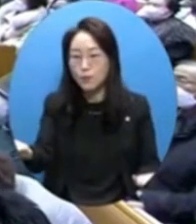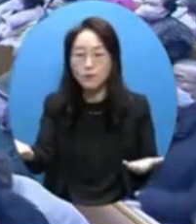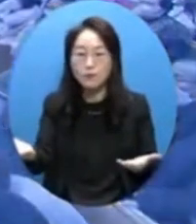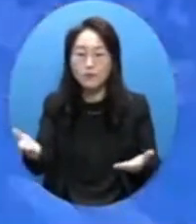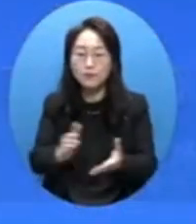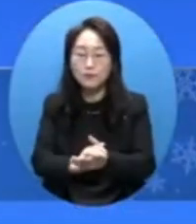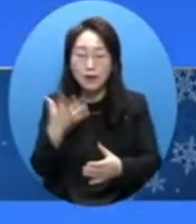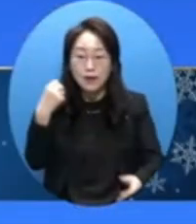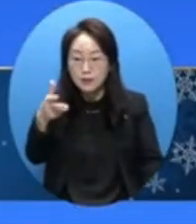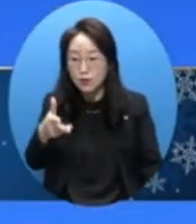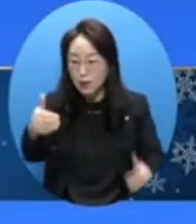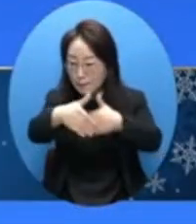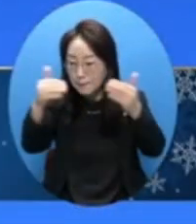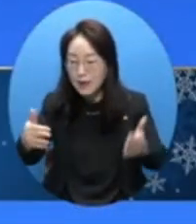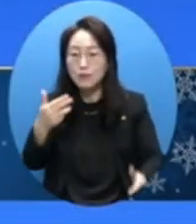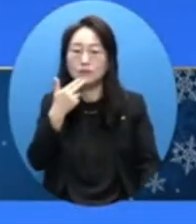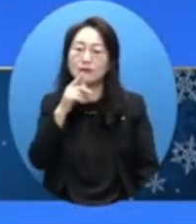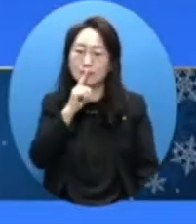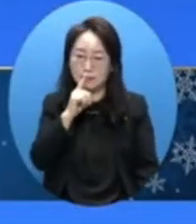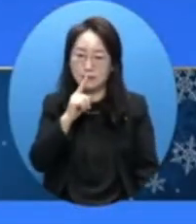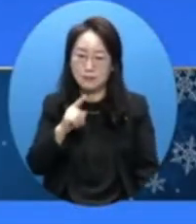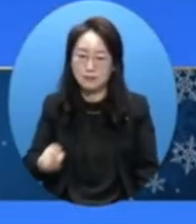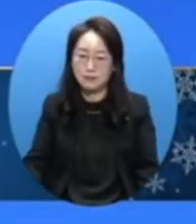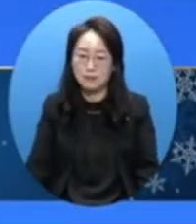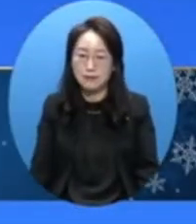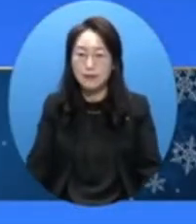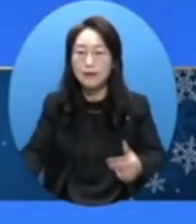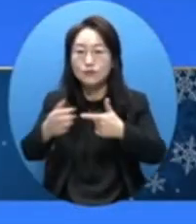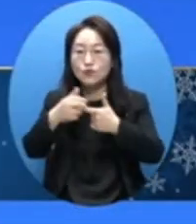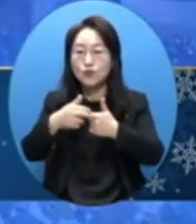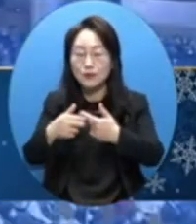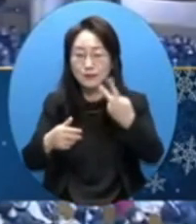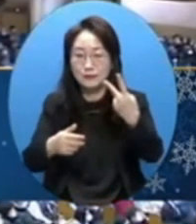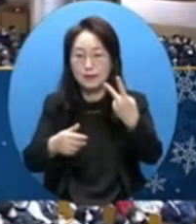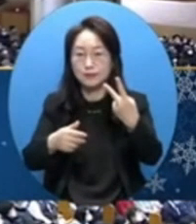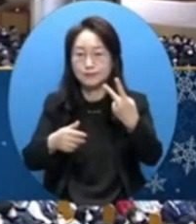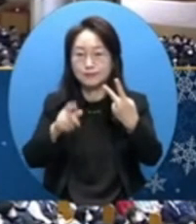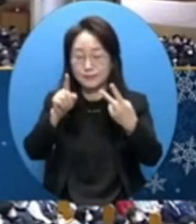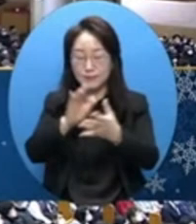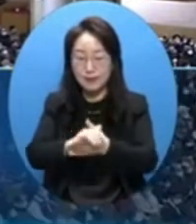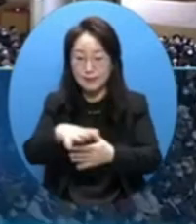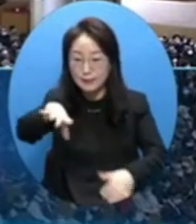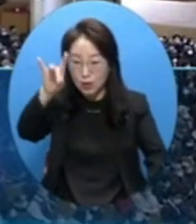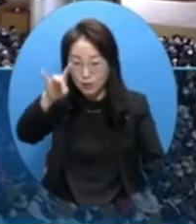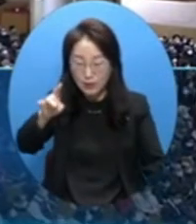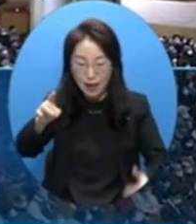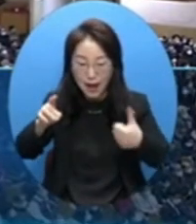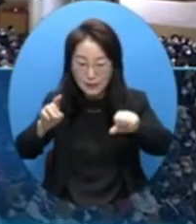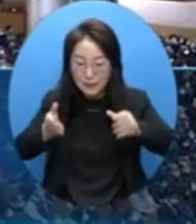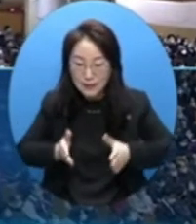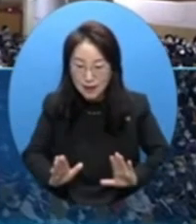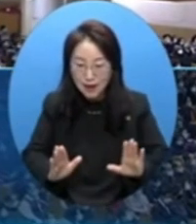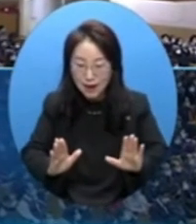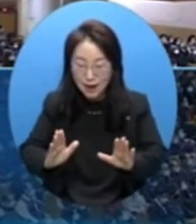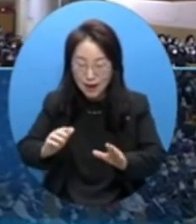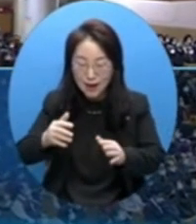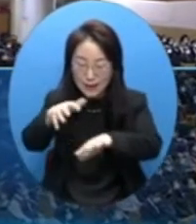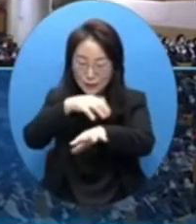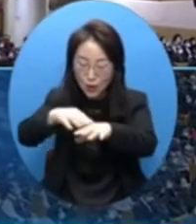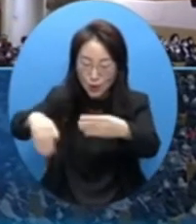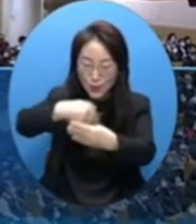성경은 요한에 있을 것이 없었다고 설명을 합니다 누가복음 2장 10절입니다 첫 아들을 낳아 강보로 싸서